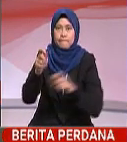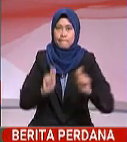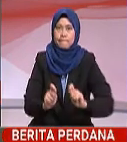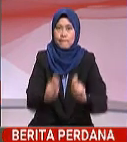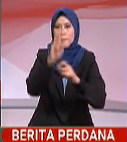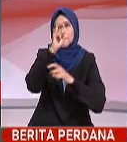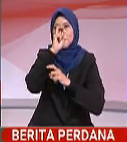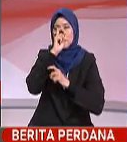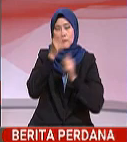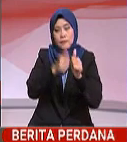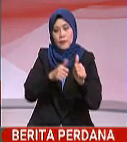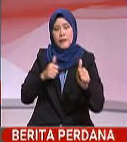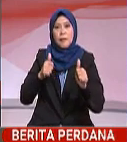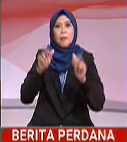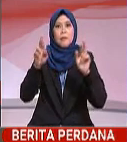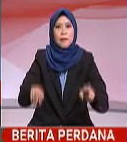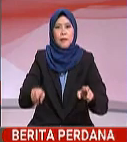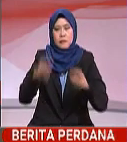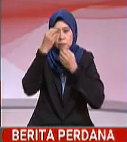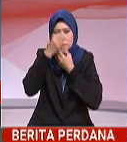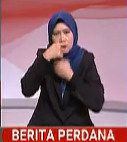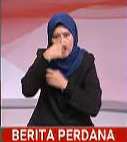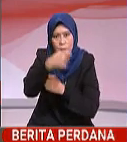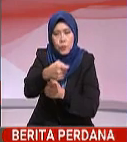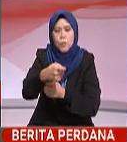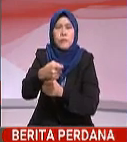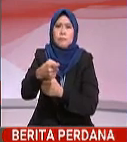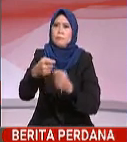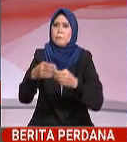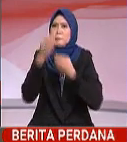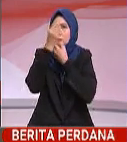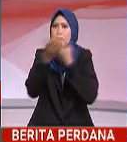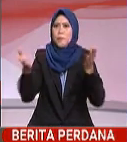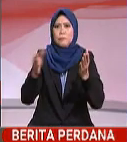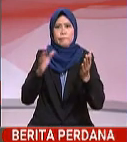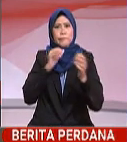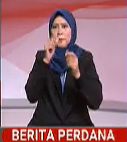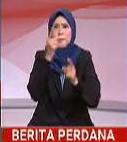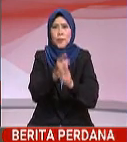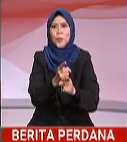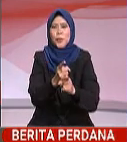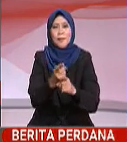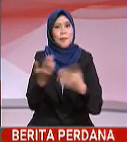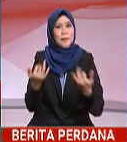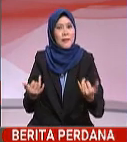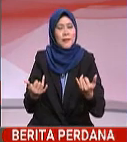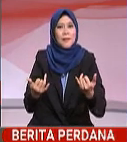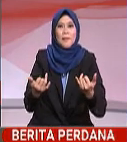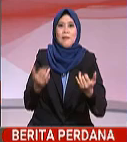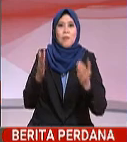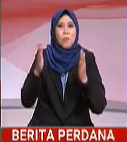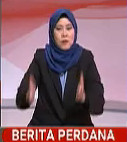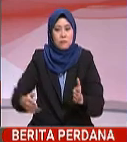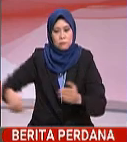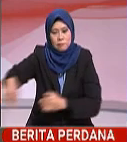bagi mengelak rakyat dipengaruhi maklumat tidak sahih, khususnya yang berunsur propaganda